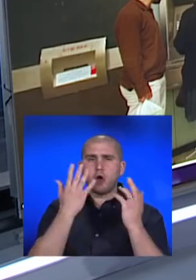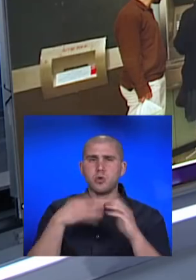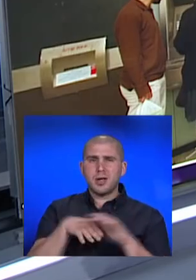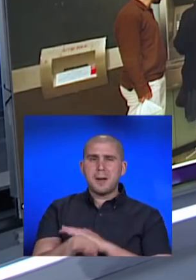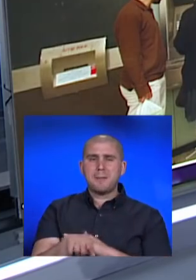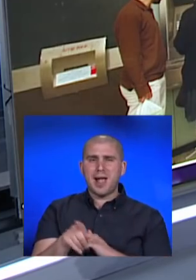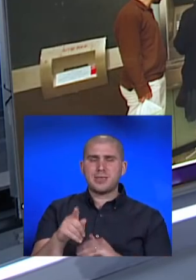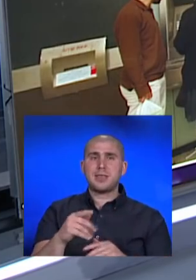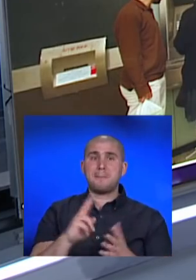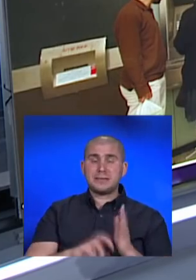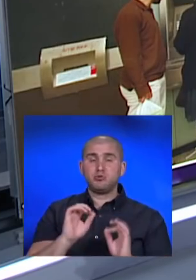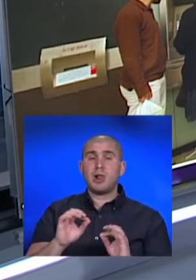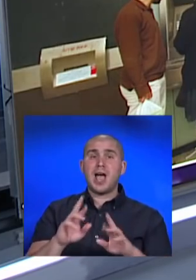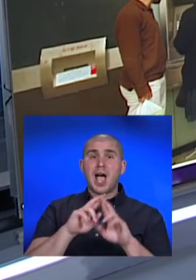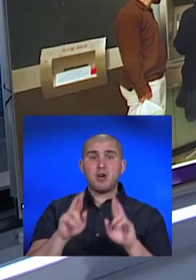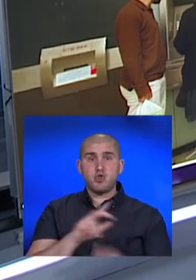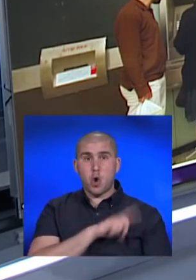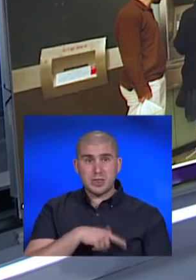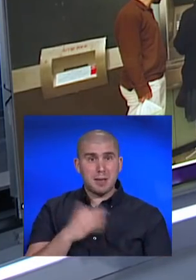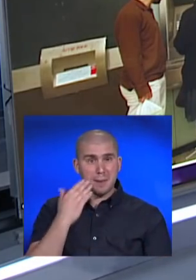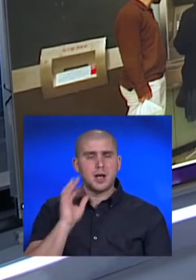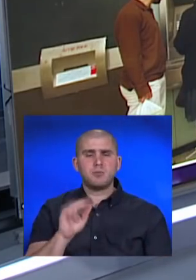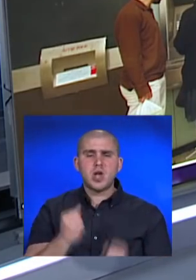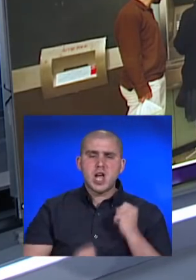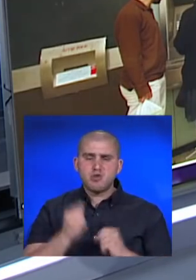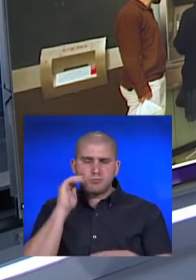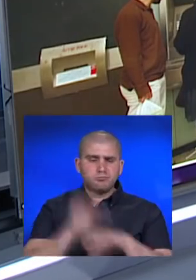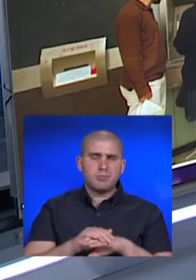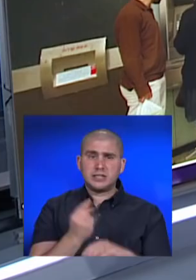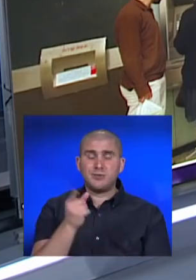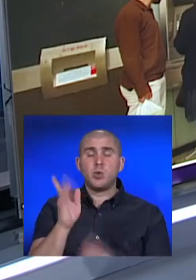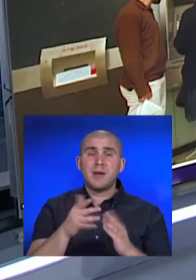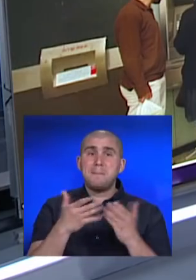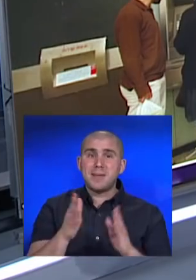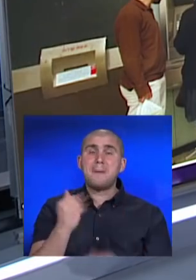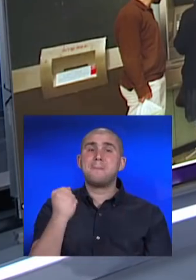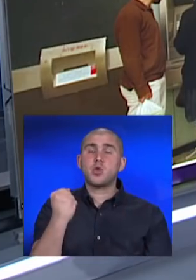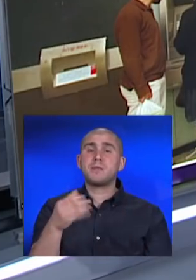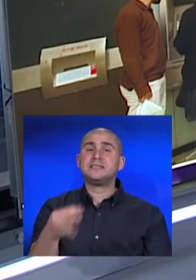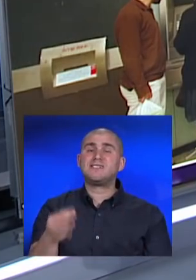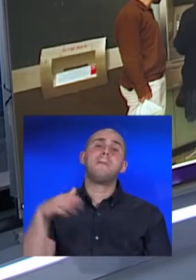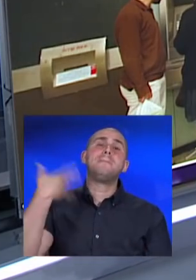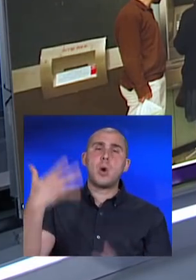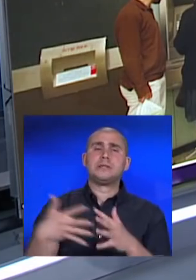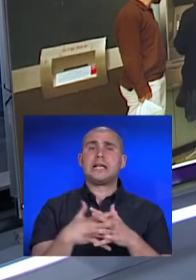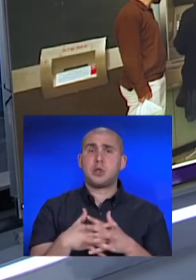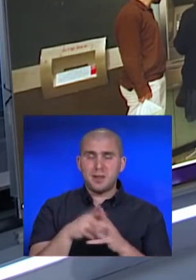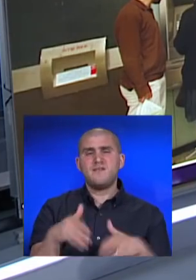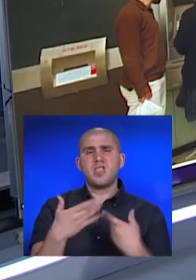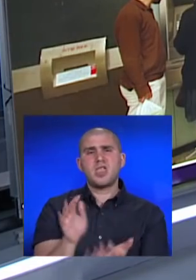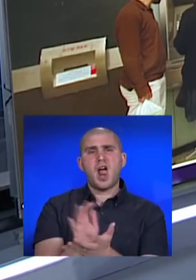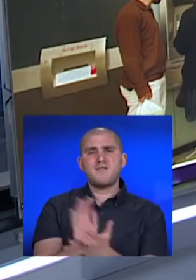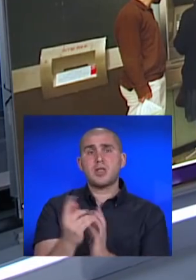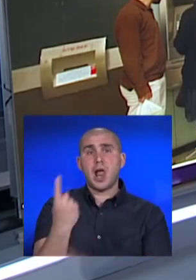שלרשויות האמריקאיות יהיה קשה להתחקות אחר הכסף. הוא אפילו פתח להם פקדונות בסניפיו מחוץ לארצות הברית, ונתן הלוואות ללקוחות בדיוק